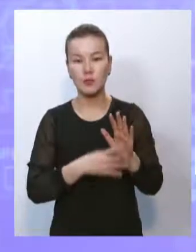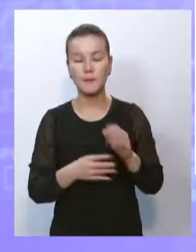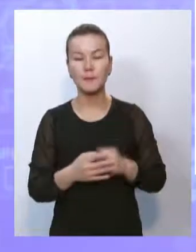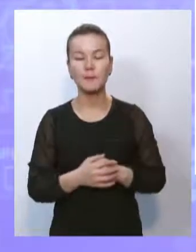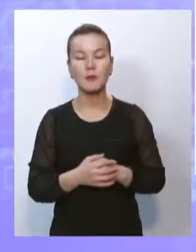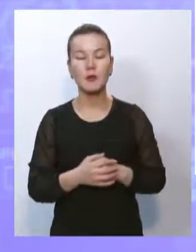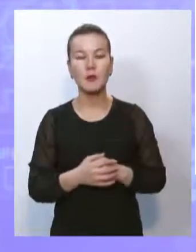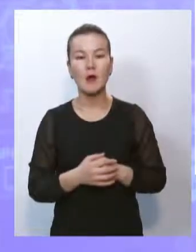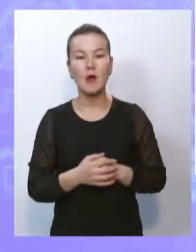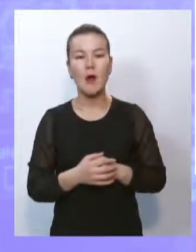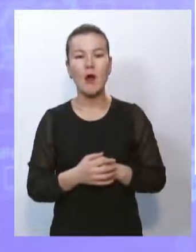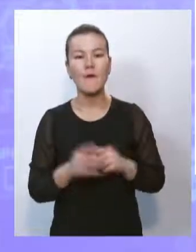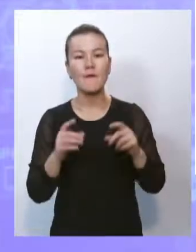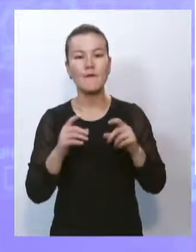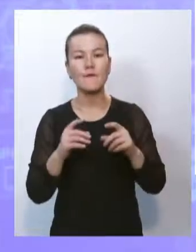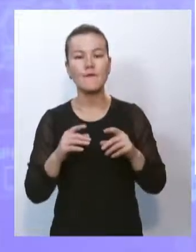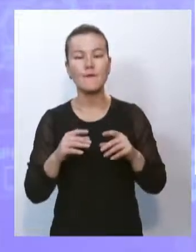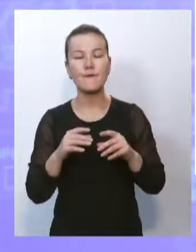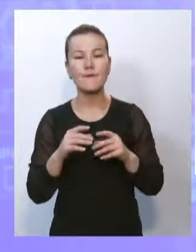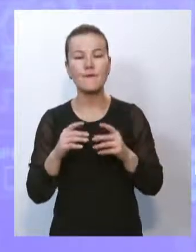выразите в километрах